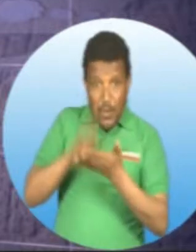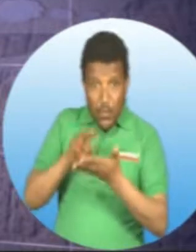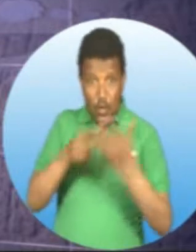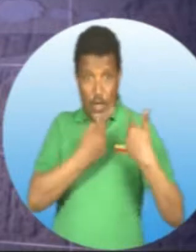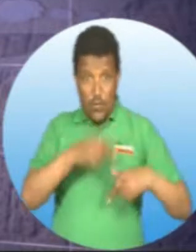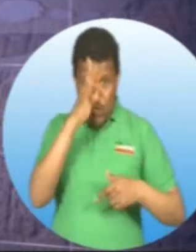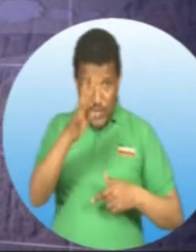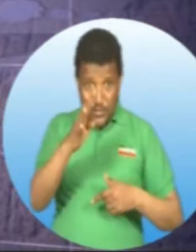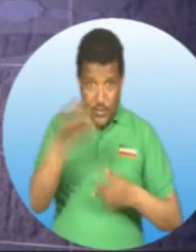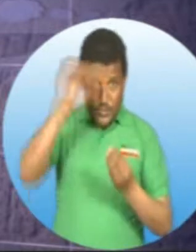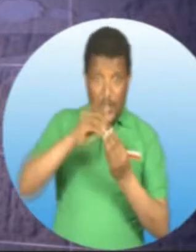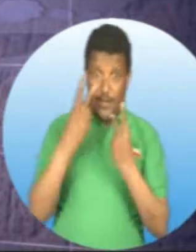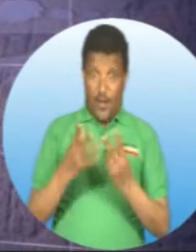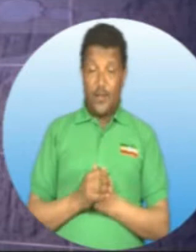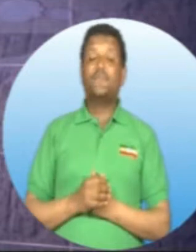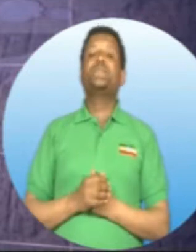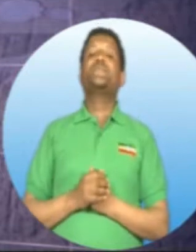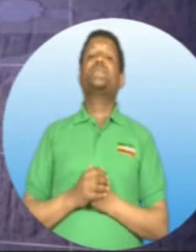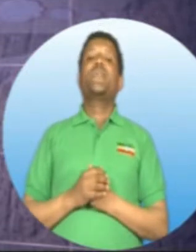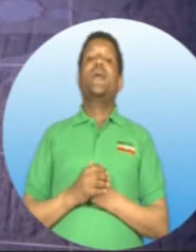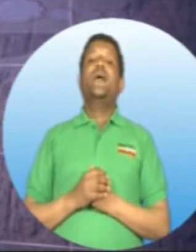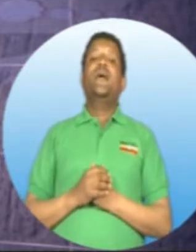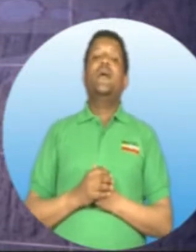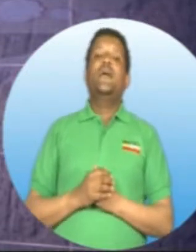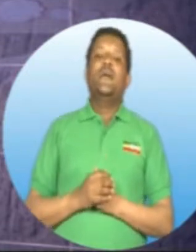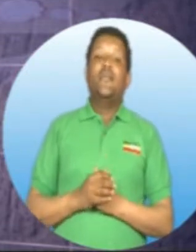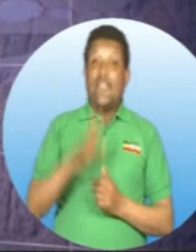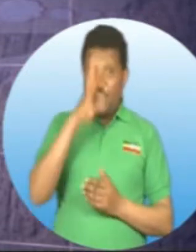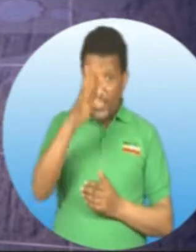እንደሚያስተምርበት ካነበብነው ልብ ወለድ ጭምር አይተናል።